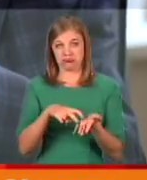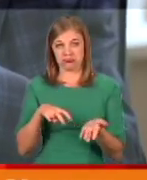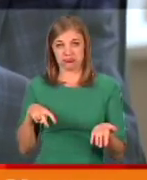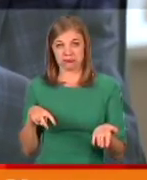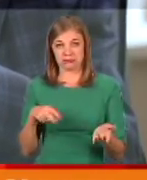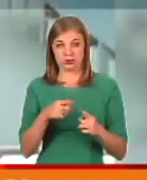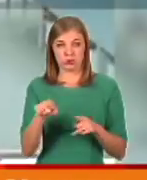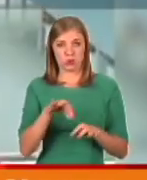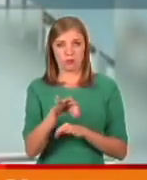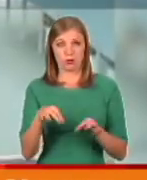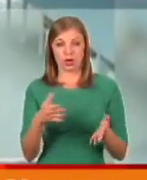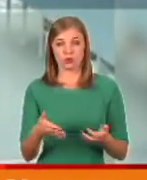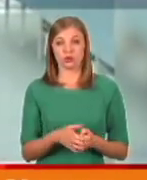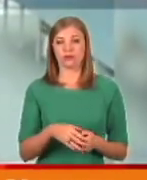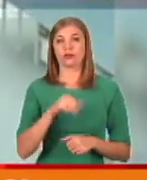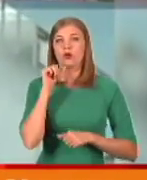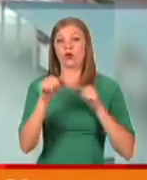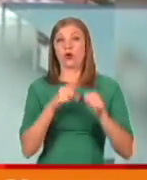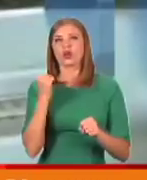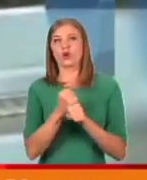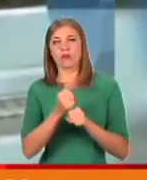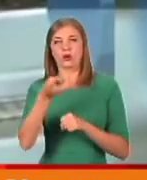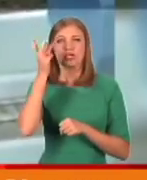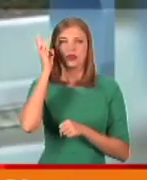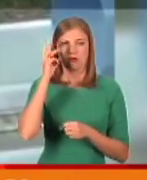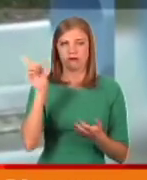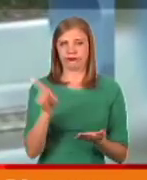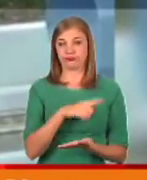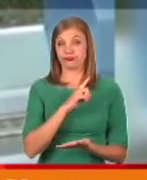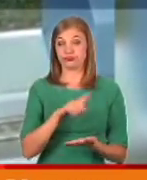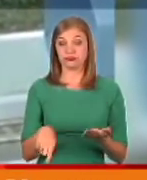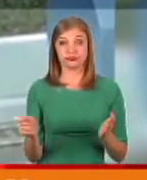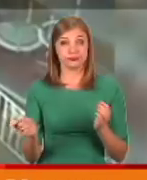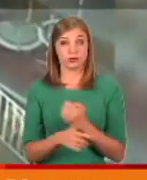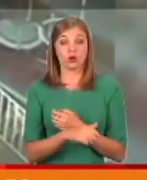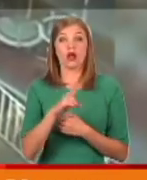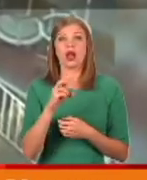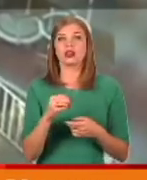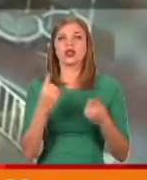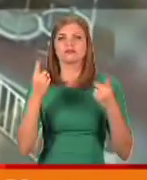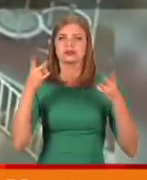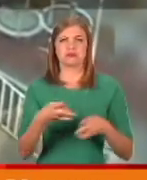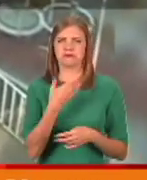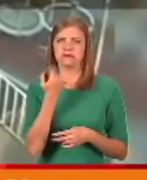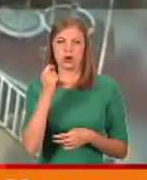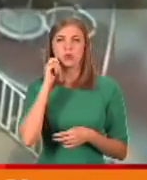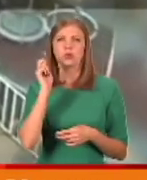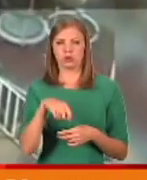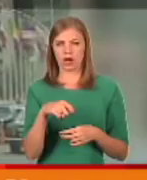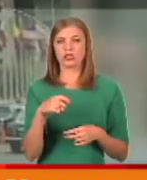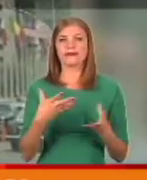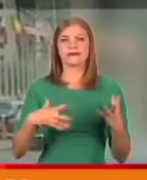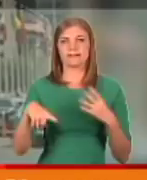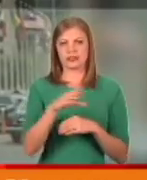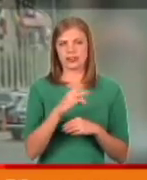проекту. Роки роботи дипломатів перекреслено. Втім, Катастрофи нема. Україна цього разу